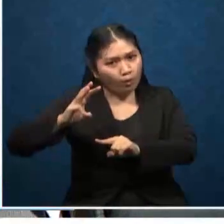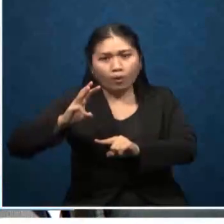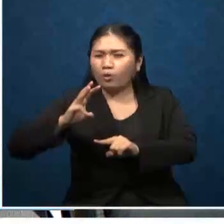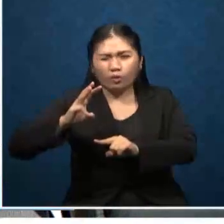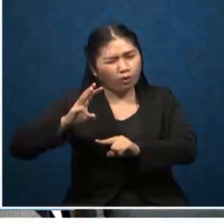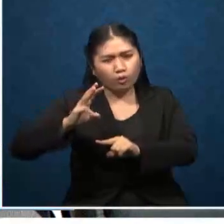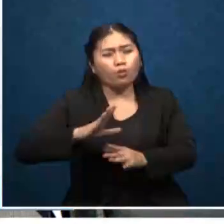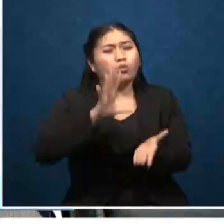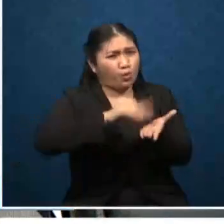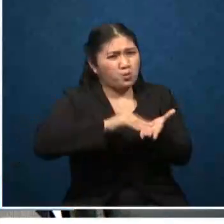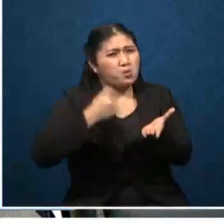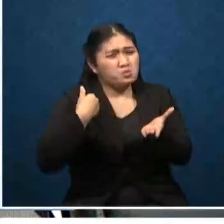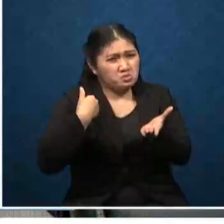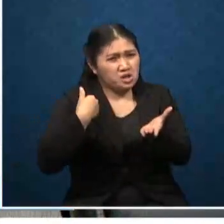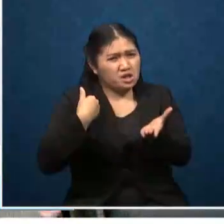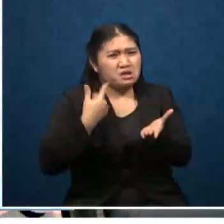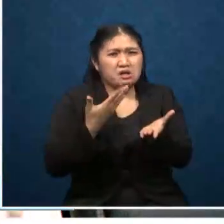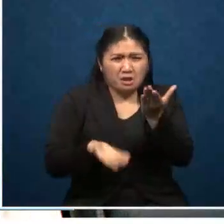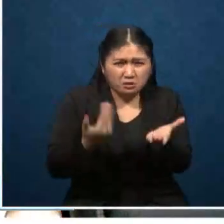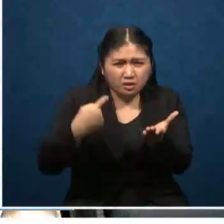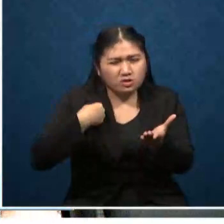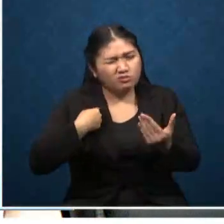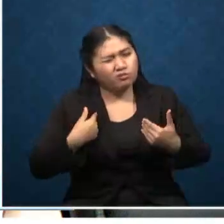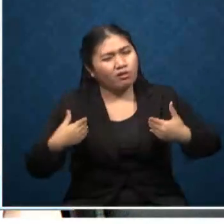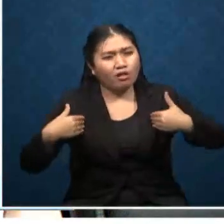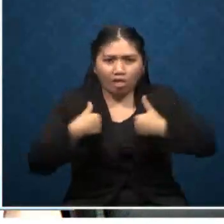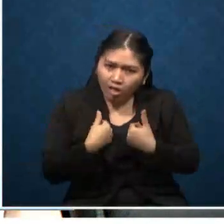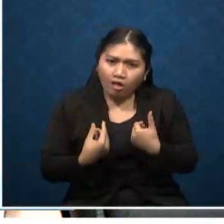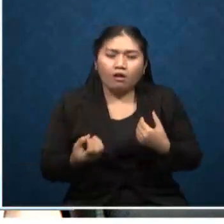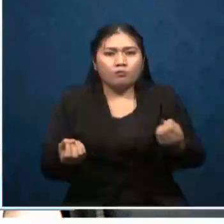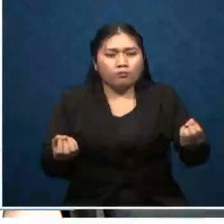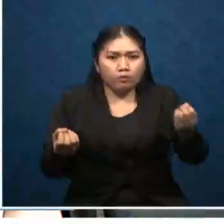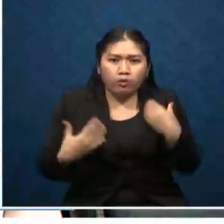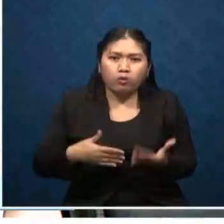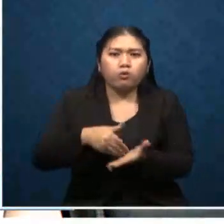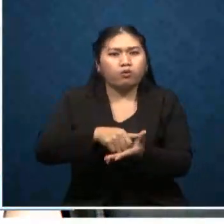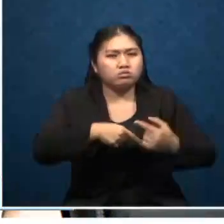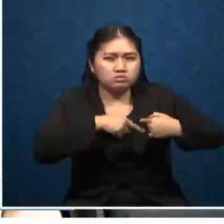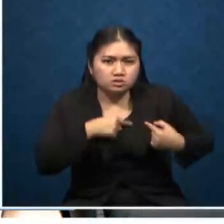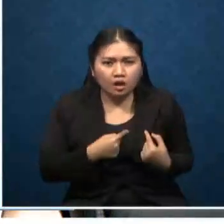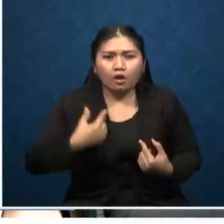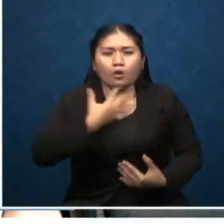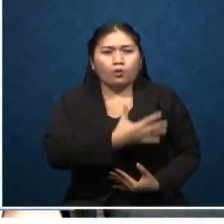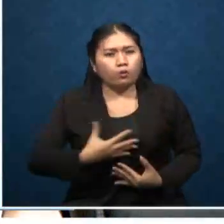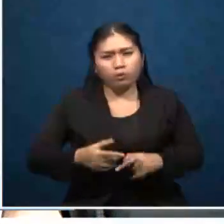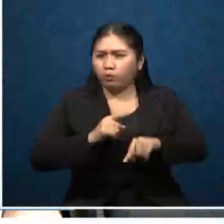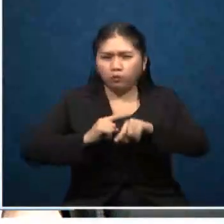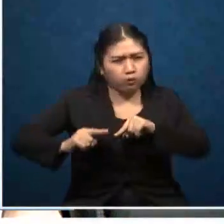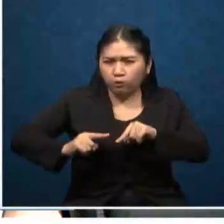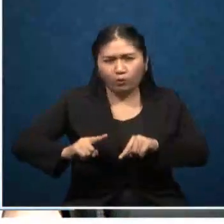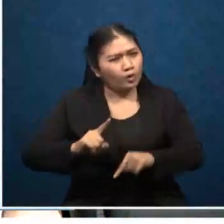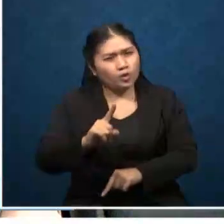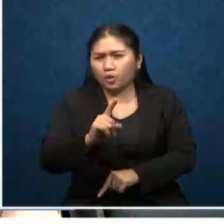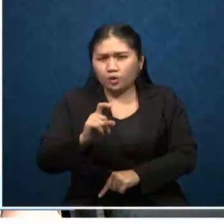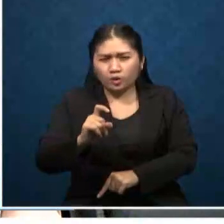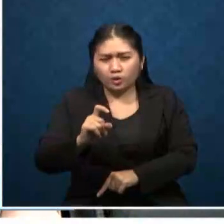3 เดื 6 เดือนเกิดฟัตรีก เกิดความล้าทางร่างกายทางกิดใจ ทอารมณแล้วแต่